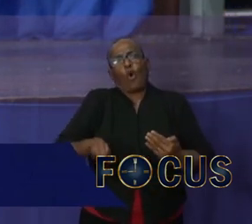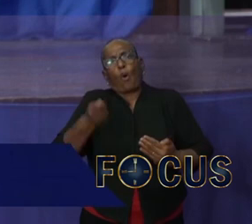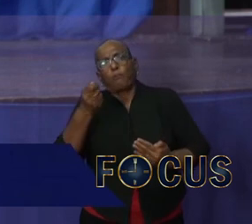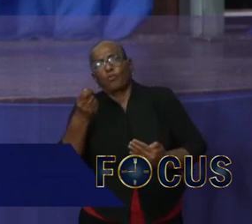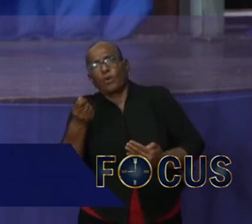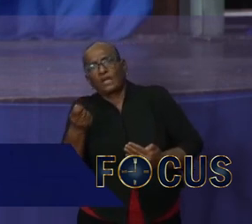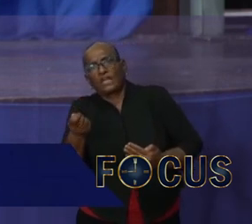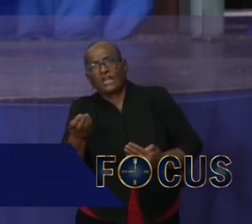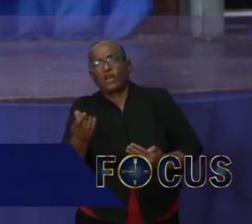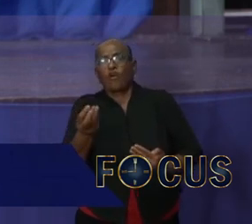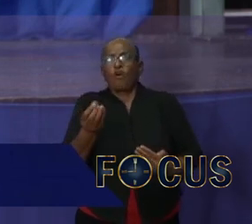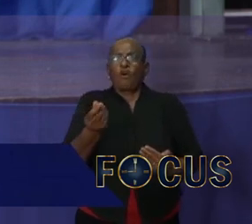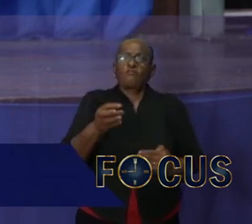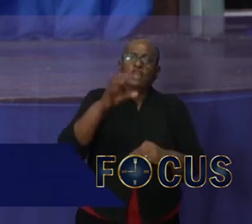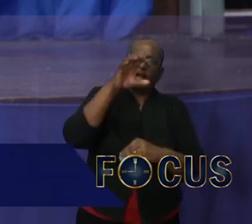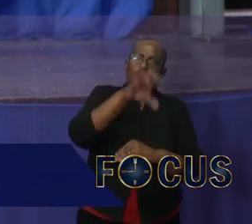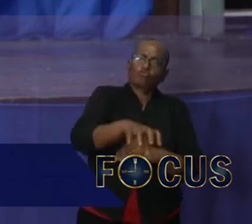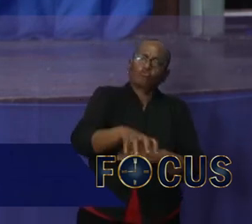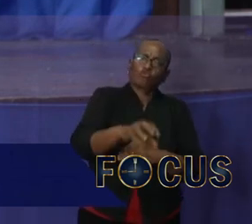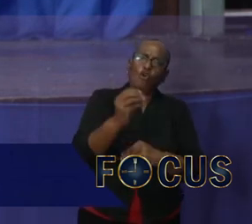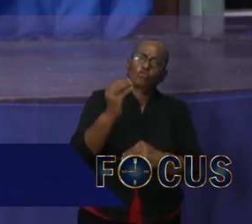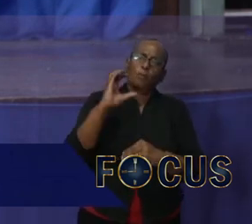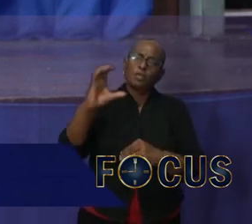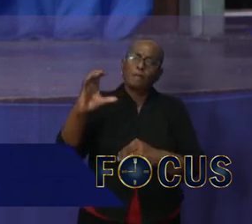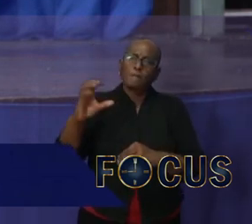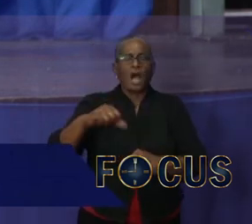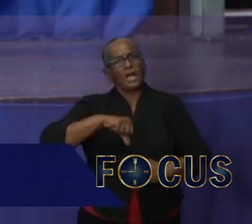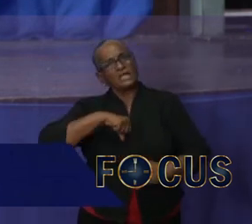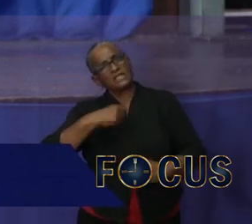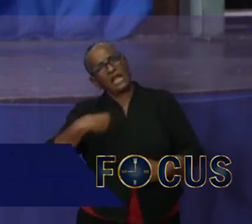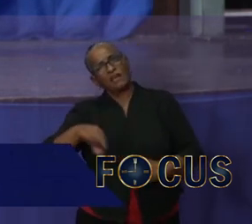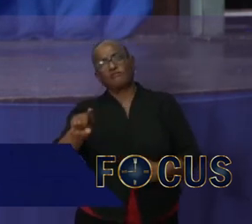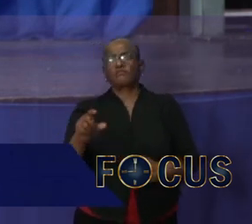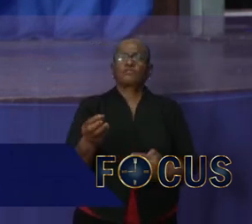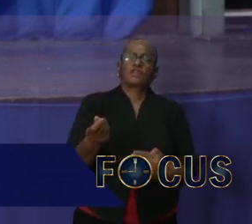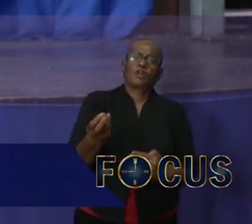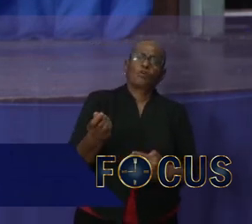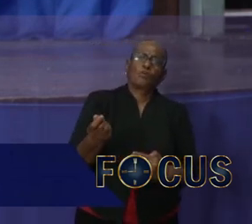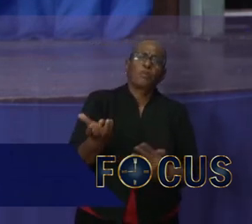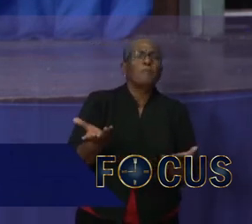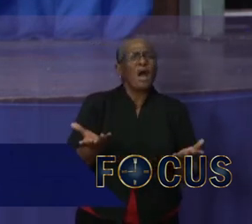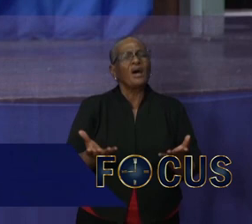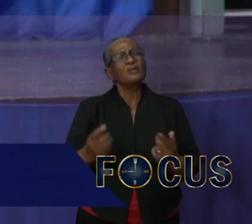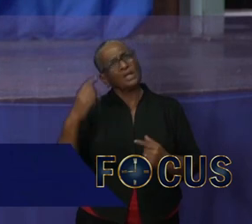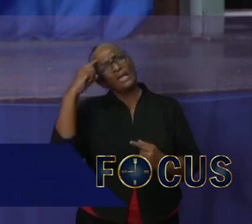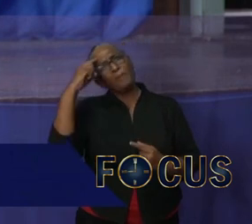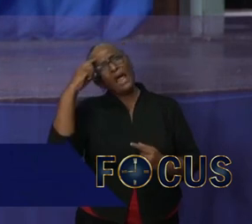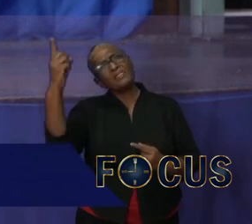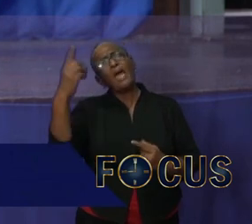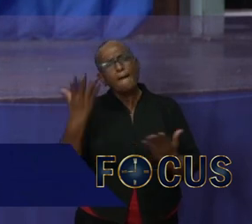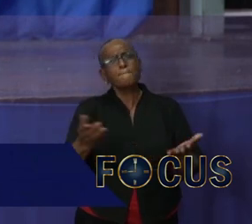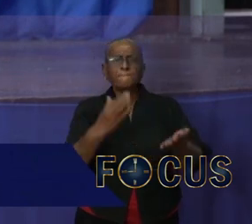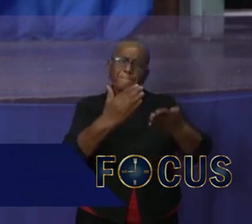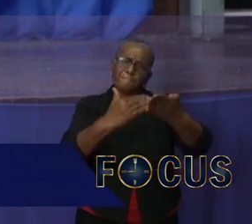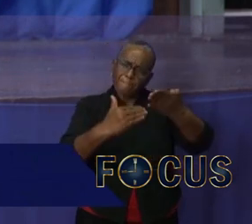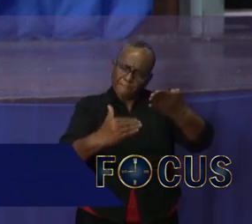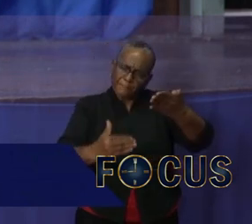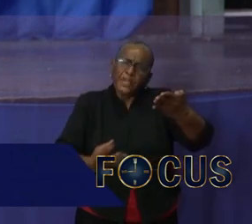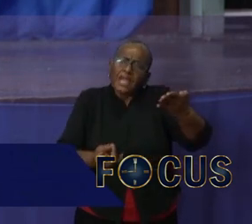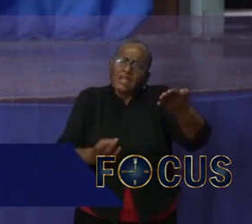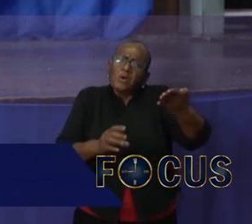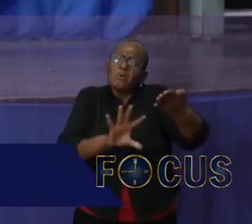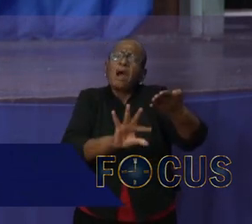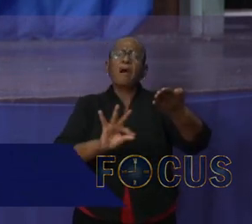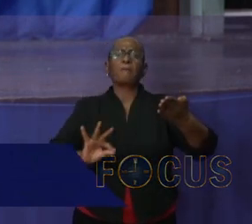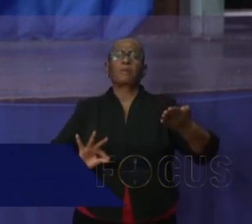op je bankrekening, dat je zelf gaat kopen. Maar er zijn een aantal scenario's uitgewerkt en een van deze dagen